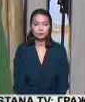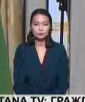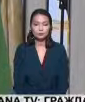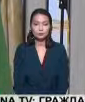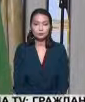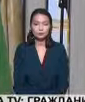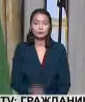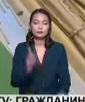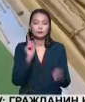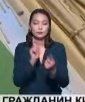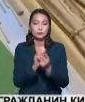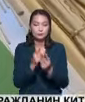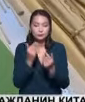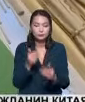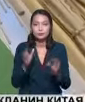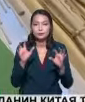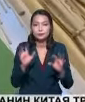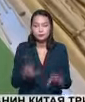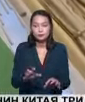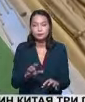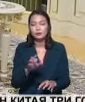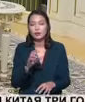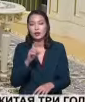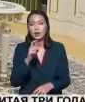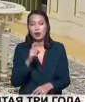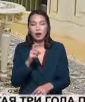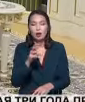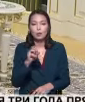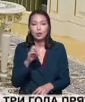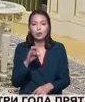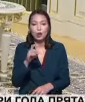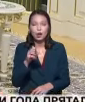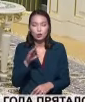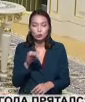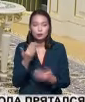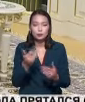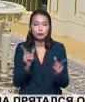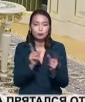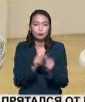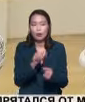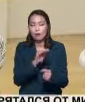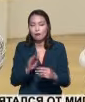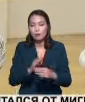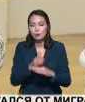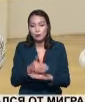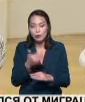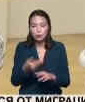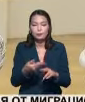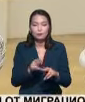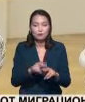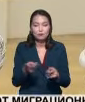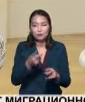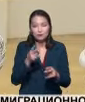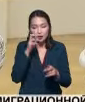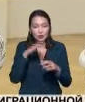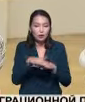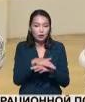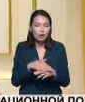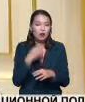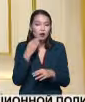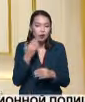На встрече тет-а-тет с председателем Халк Маслихаты Касым-Жомарт Токаев отметил, что его официальный визит призван вывести межгосударственные связи на